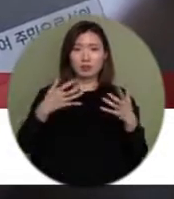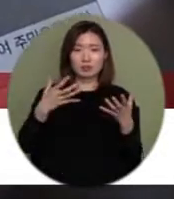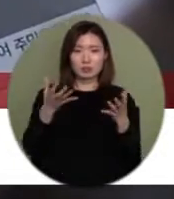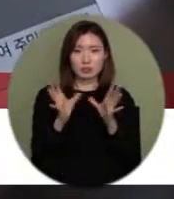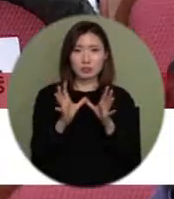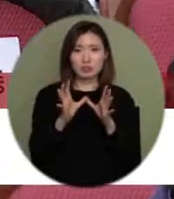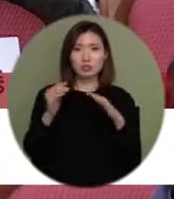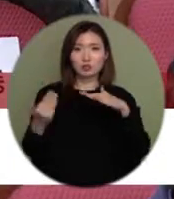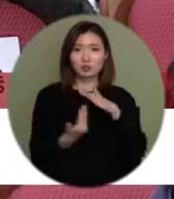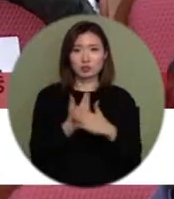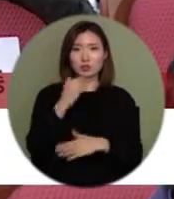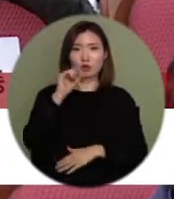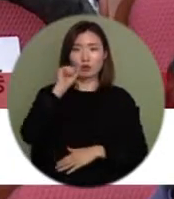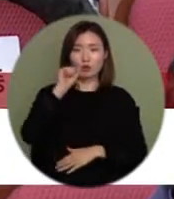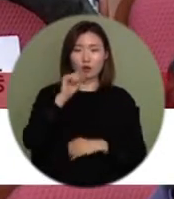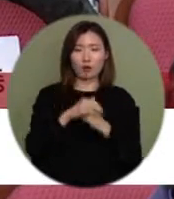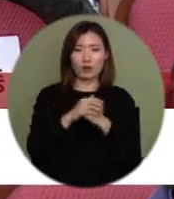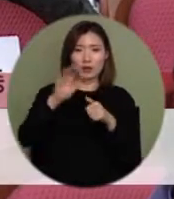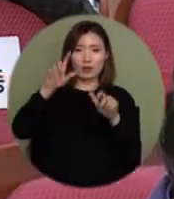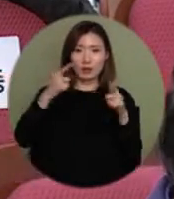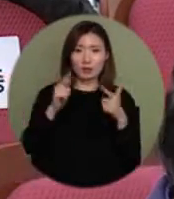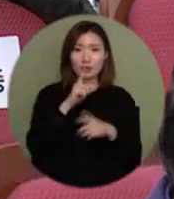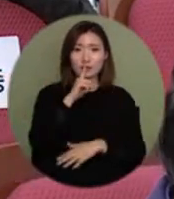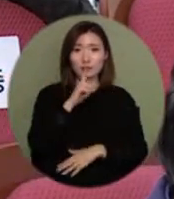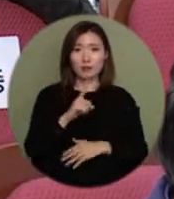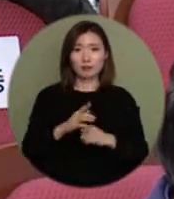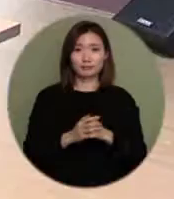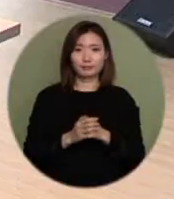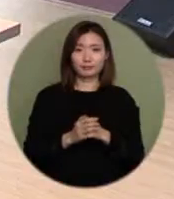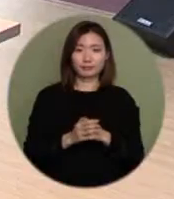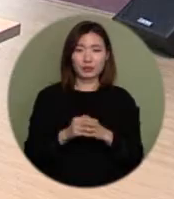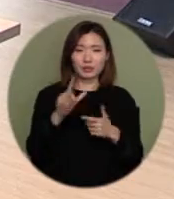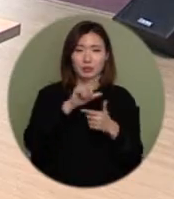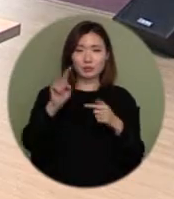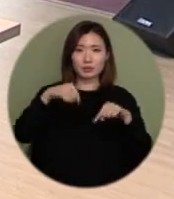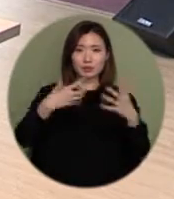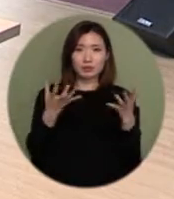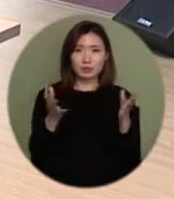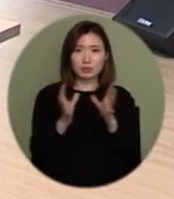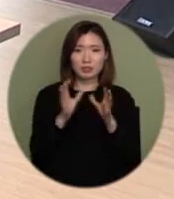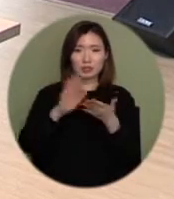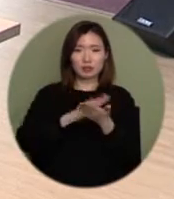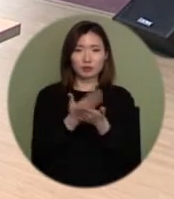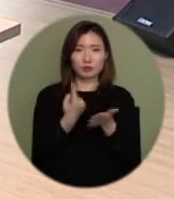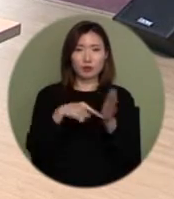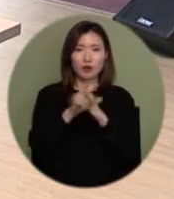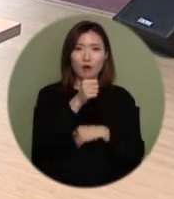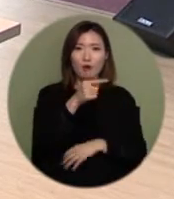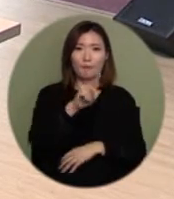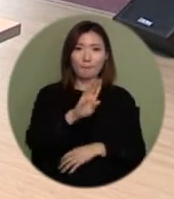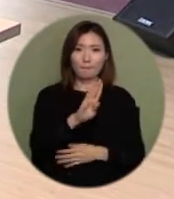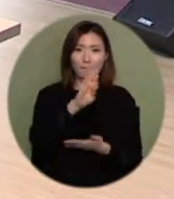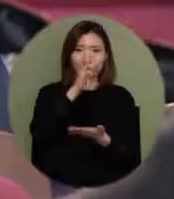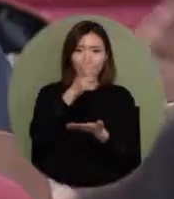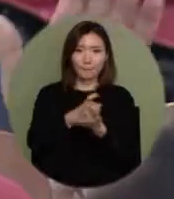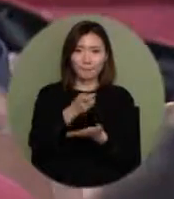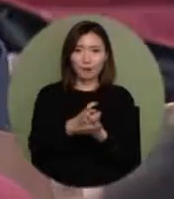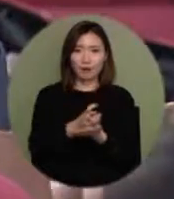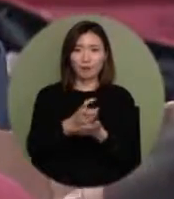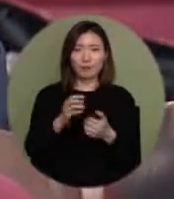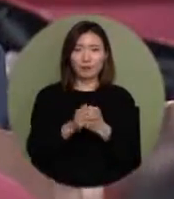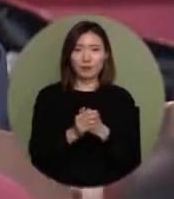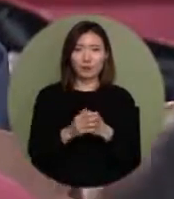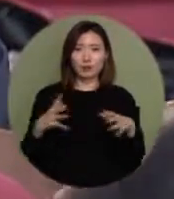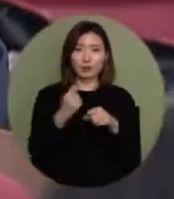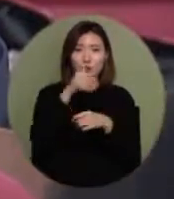이루어지지 않았다는 의견도 내놨습니다. 무엇보다 지방자치의 개선을 위해선 헌법 개정이 필요하며 이를 총선에